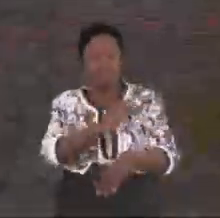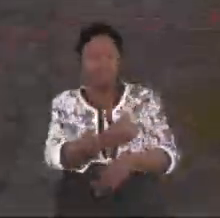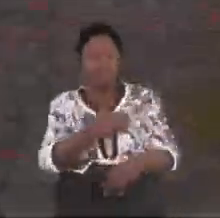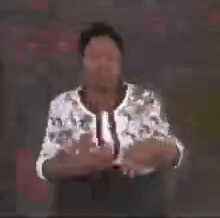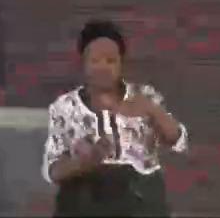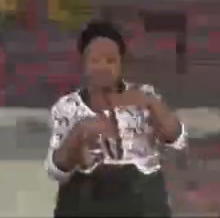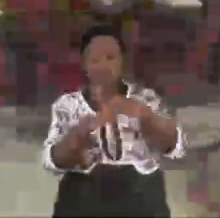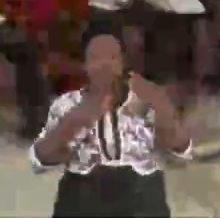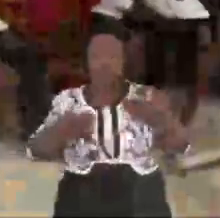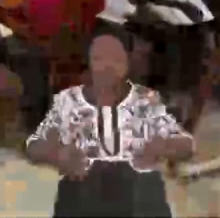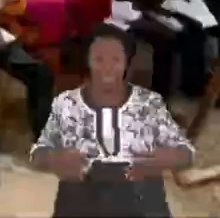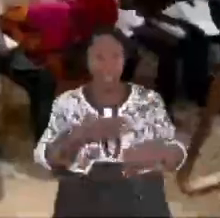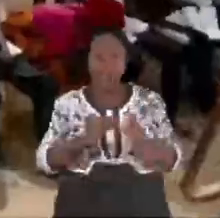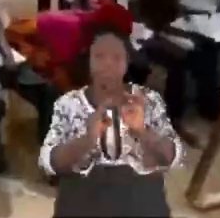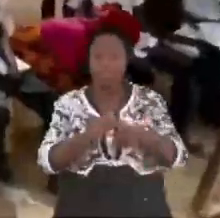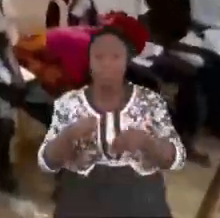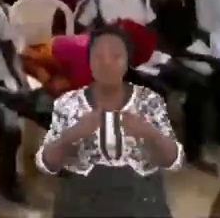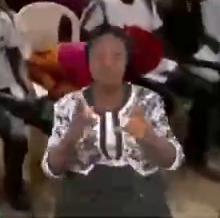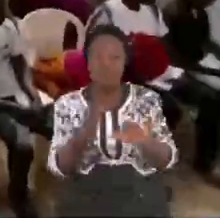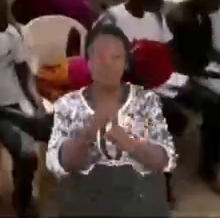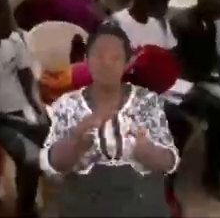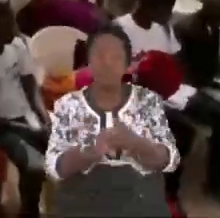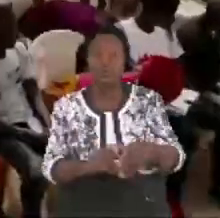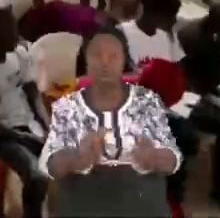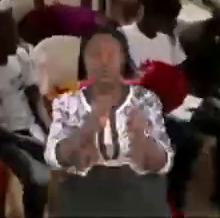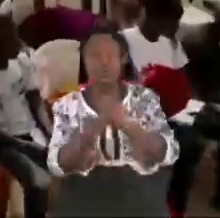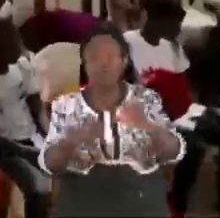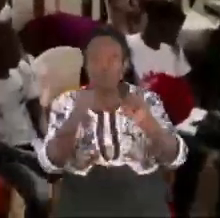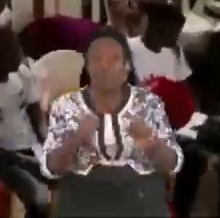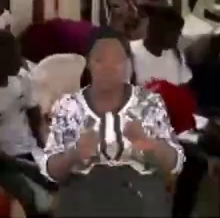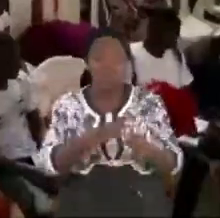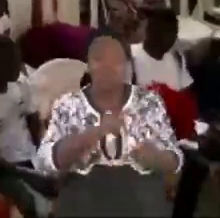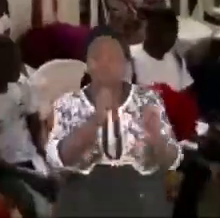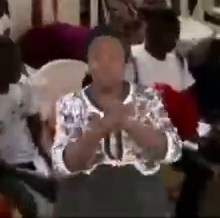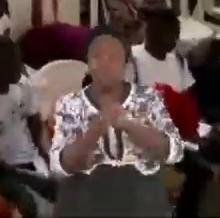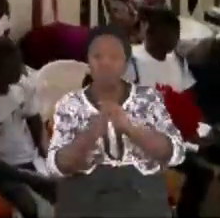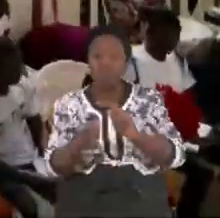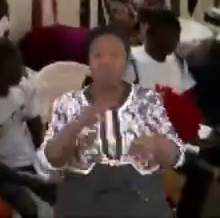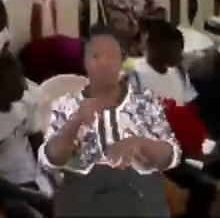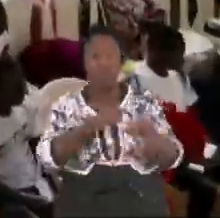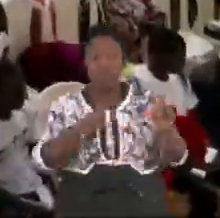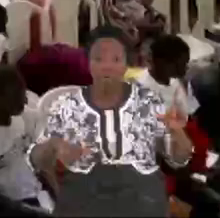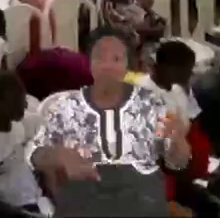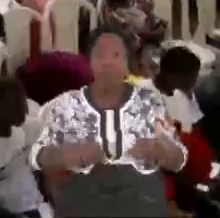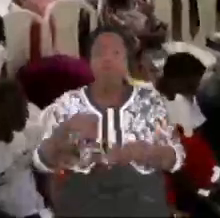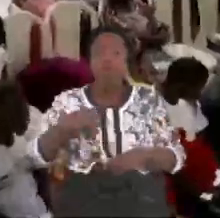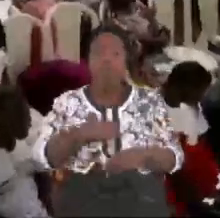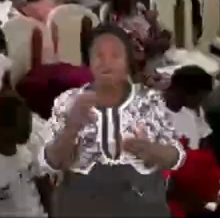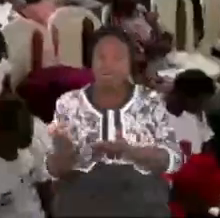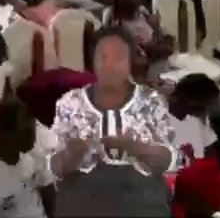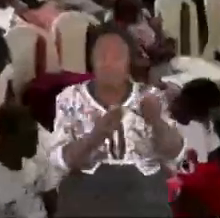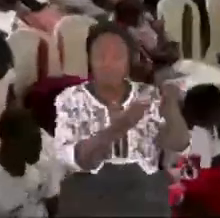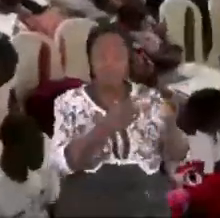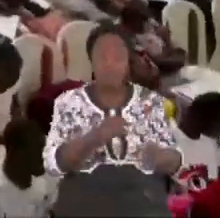son corps. Si nous voulons donc exercer, avoir une puissance de transformation, avoir un message transformateur du Seigneur,